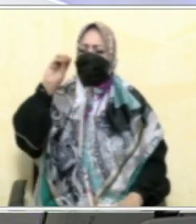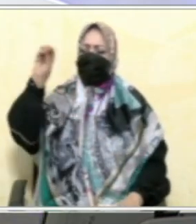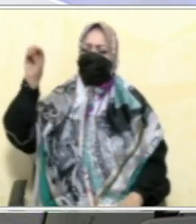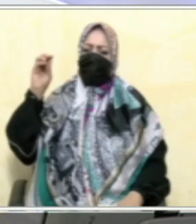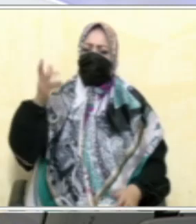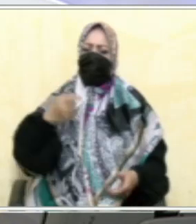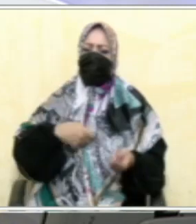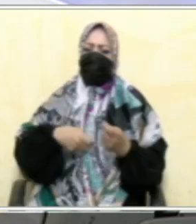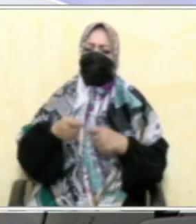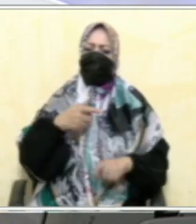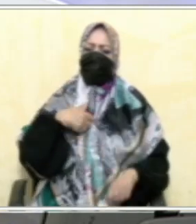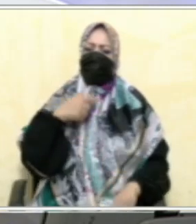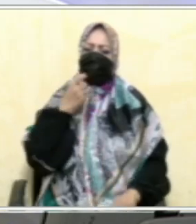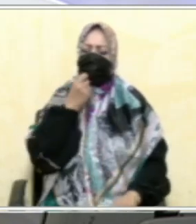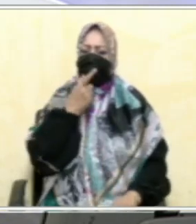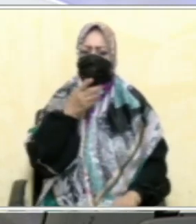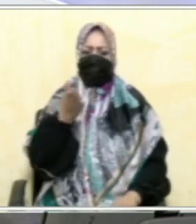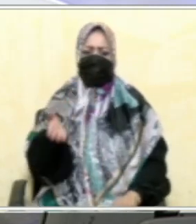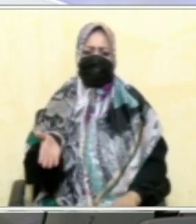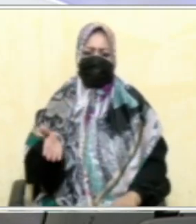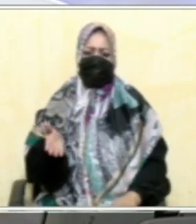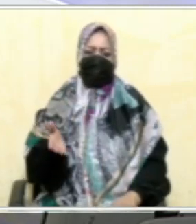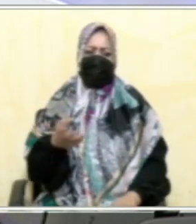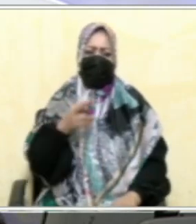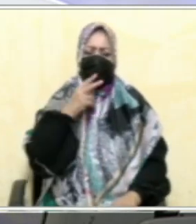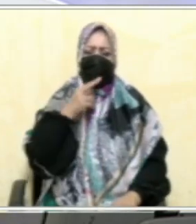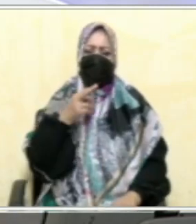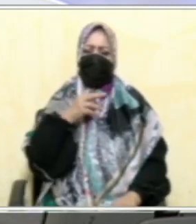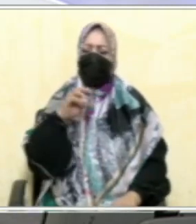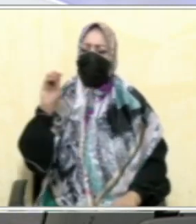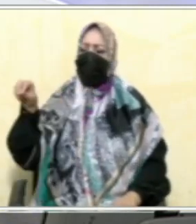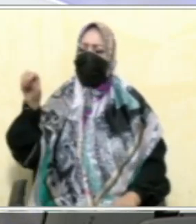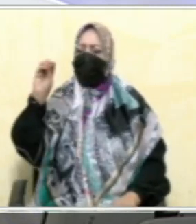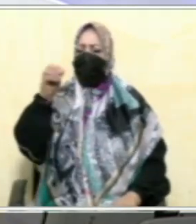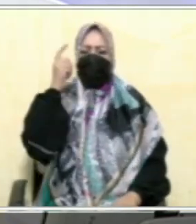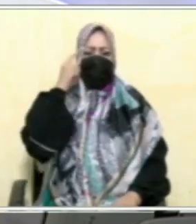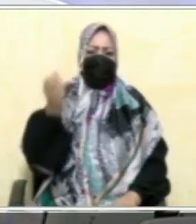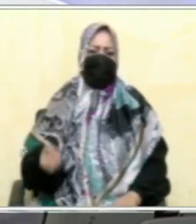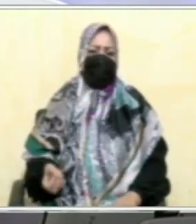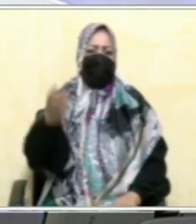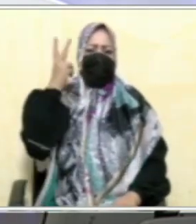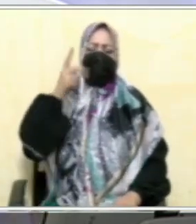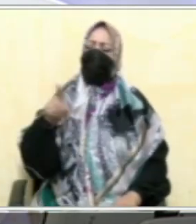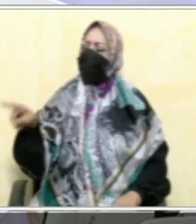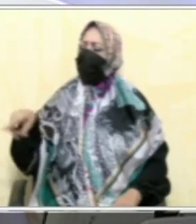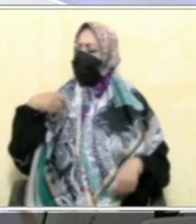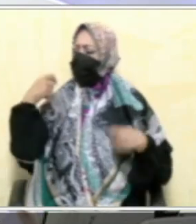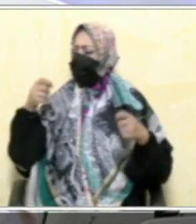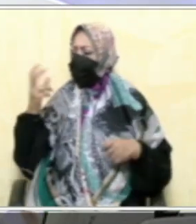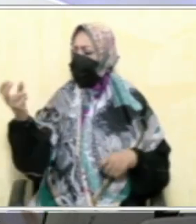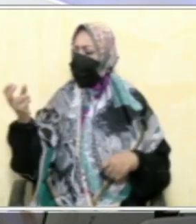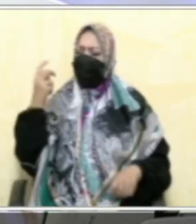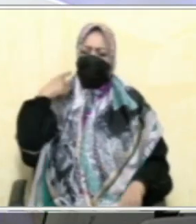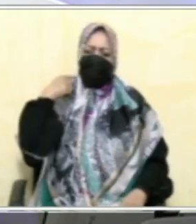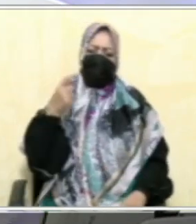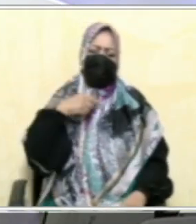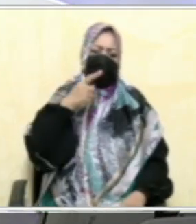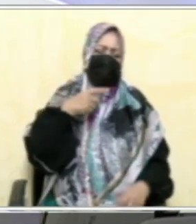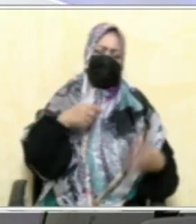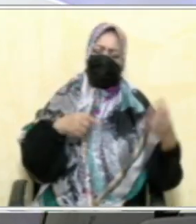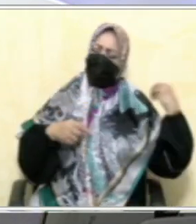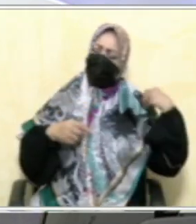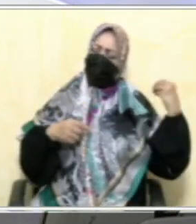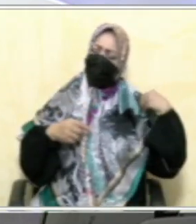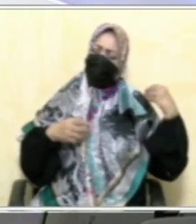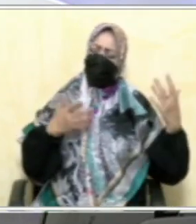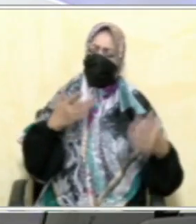لا الحبة حسب ما خبرونا مشايخنا قالوا هذه ما تضحيش، يعني بالعامية يرمي له دبانة في سعية ويطلع